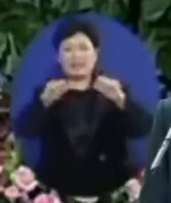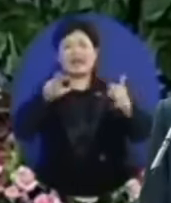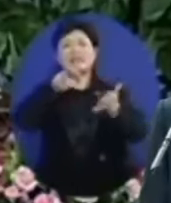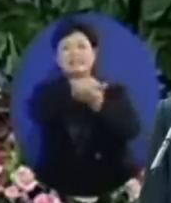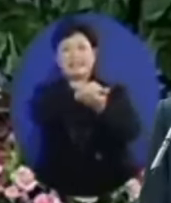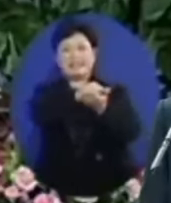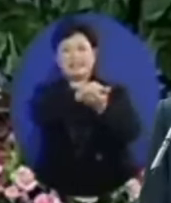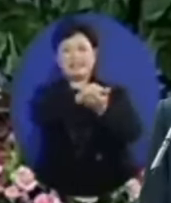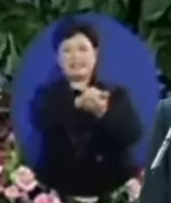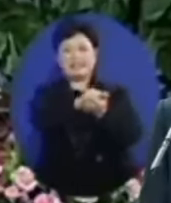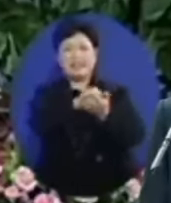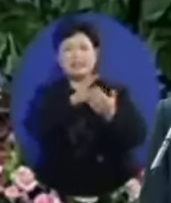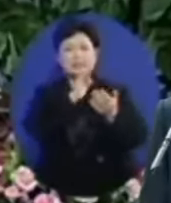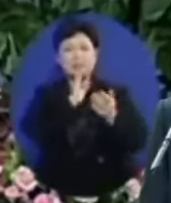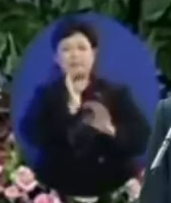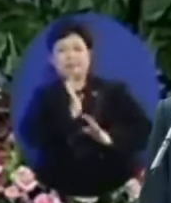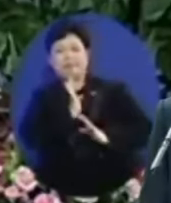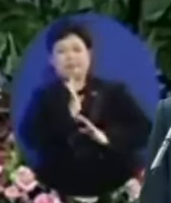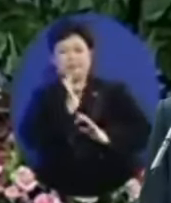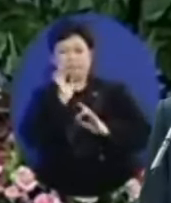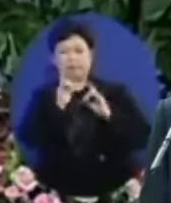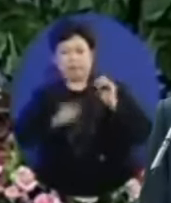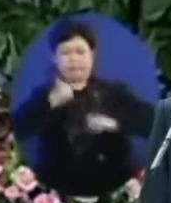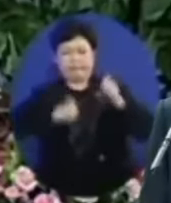차지하지 싸납고